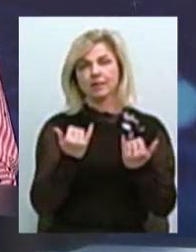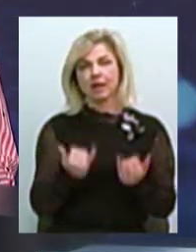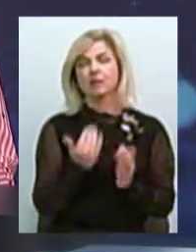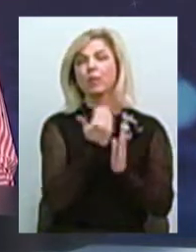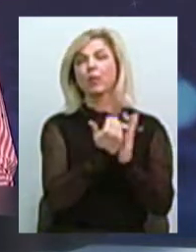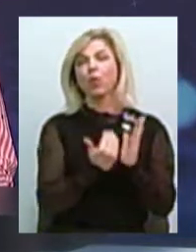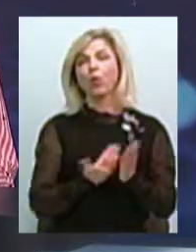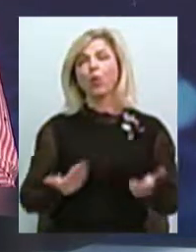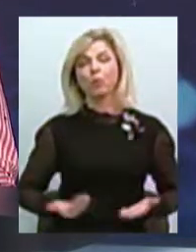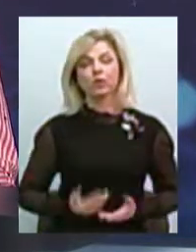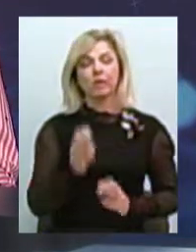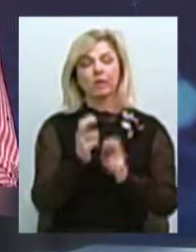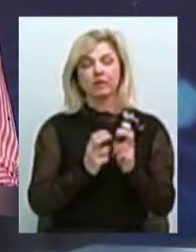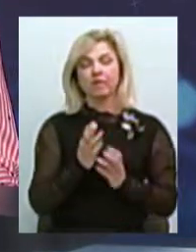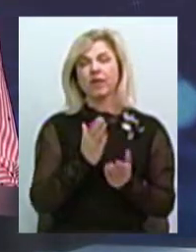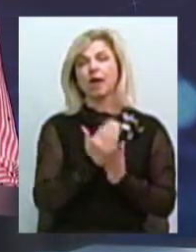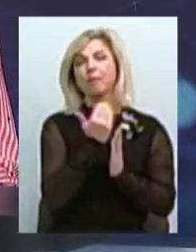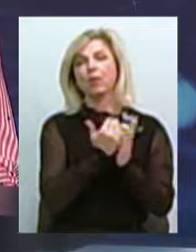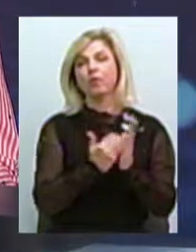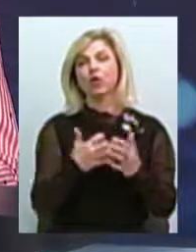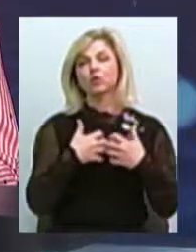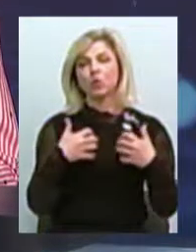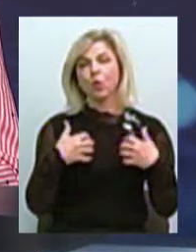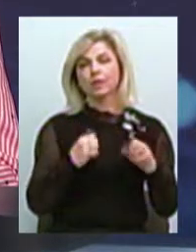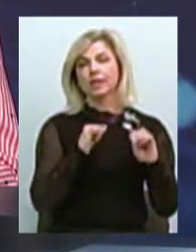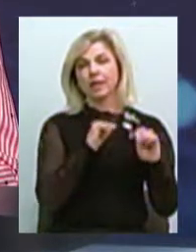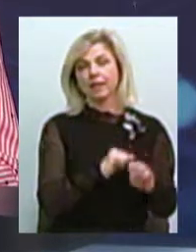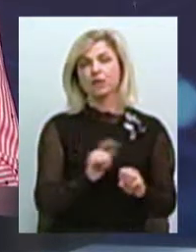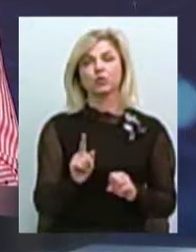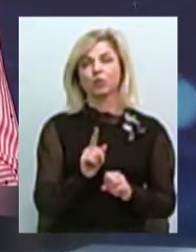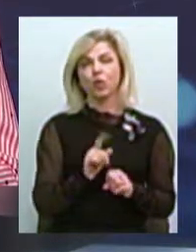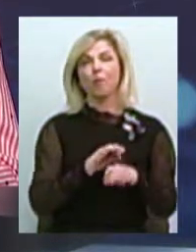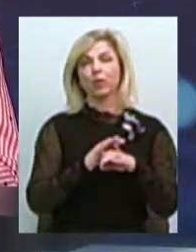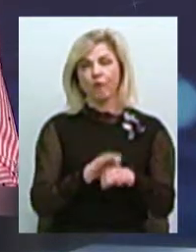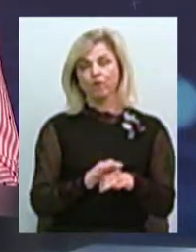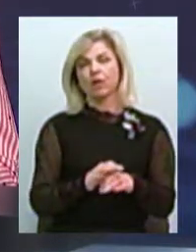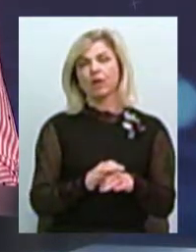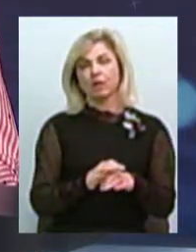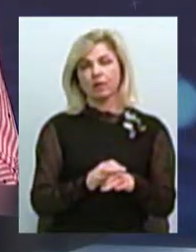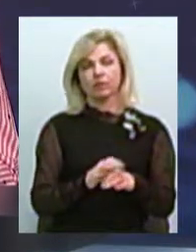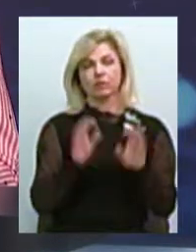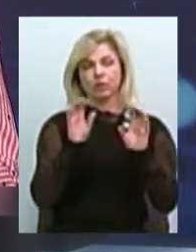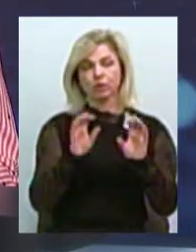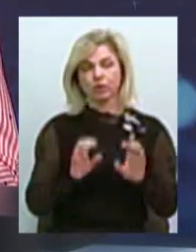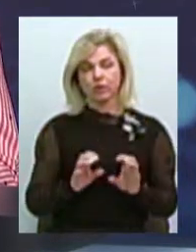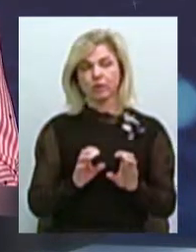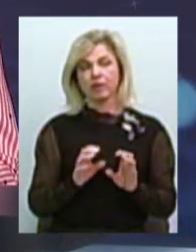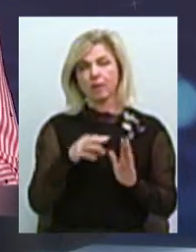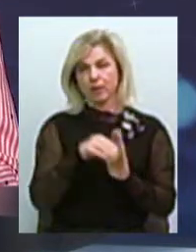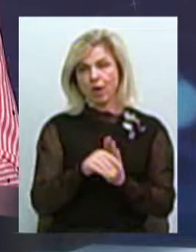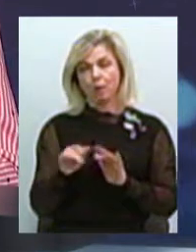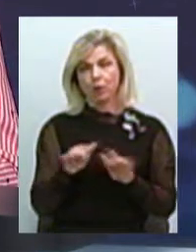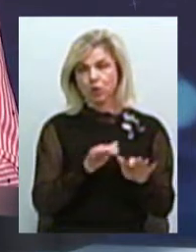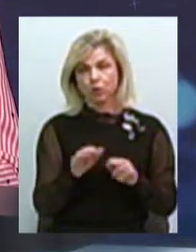програма комунального підприємства, є програма зоозахисників, які проходять певні законодавчо передбачені